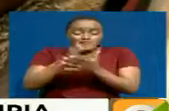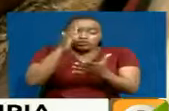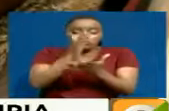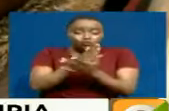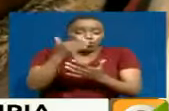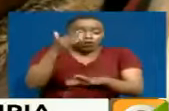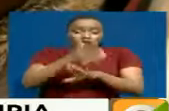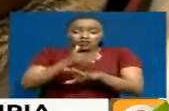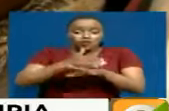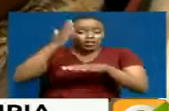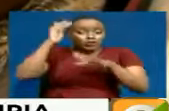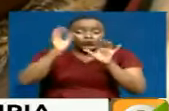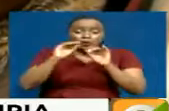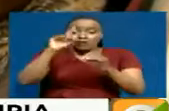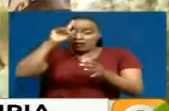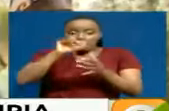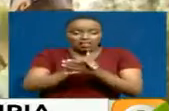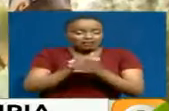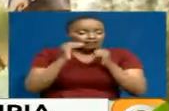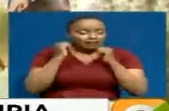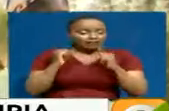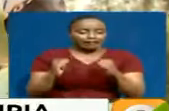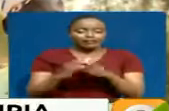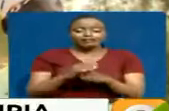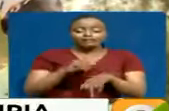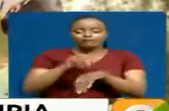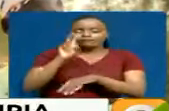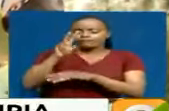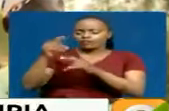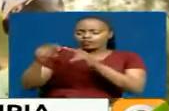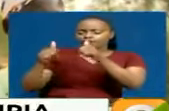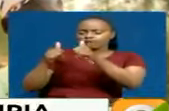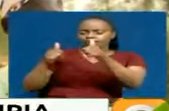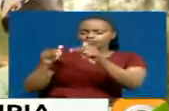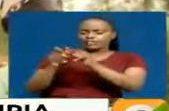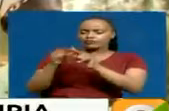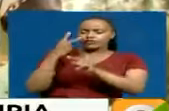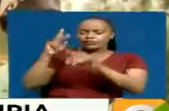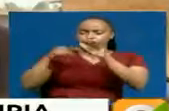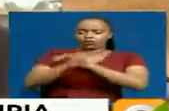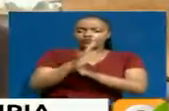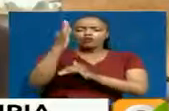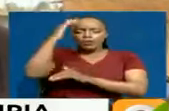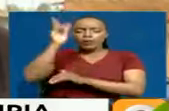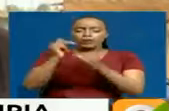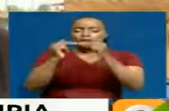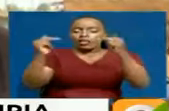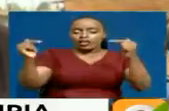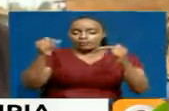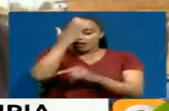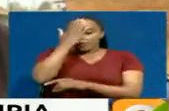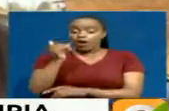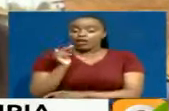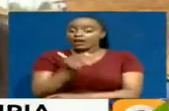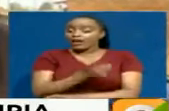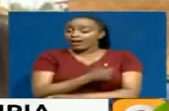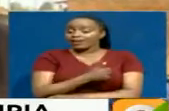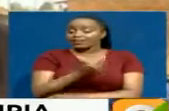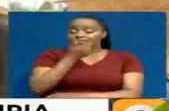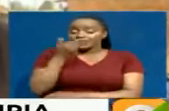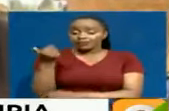ama venye tuwezi kuamini. Kuangalia nyuma hivi tukaona ameingia msituni, sasa tukajua ni maadui. Sisi hata afadhali